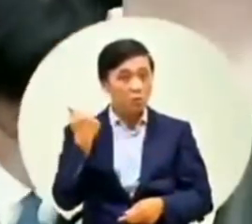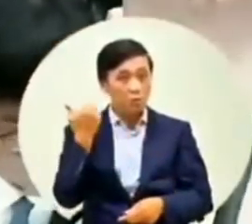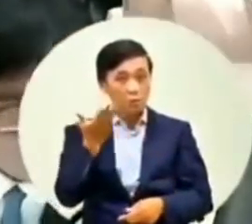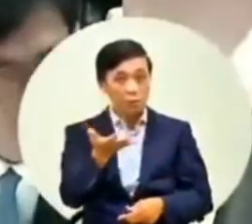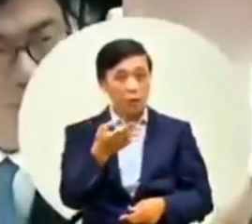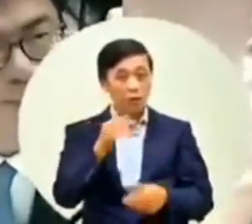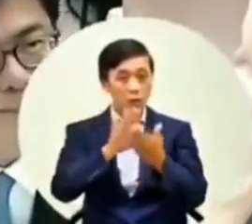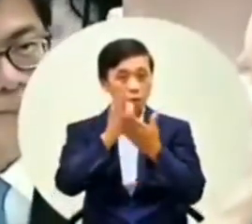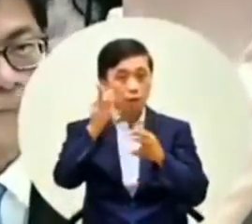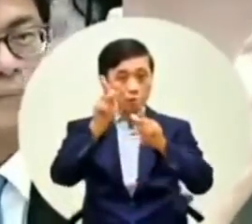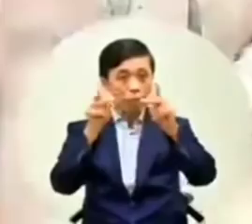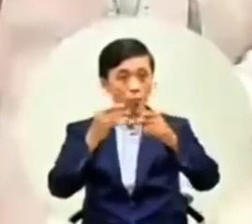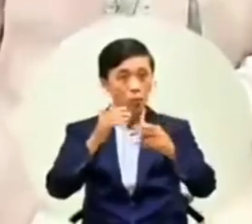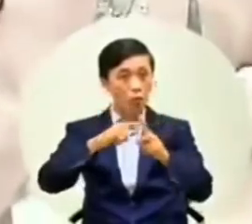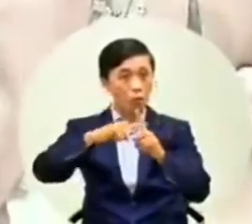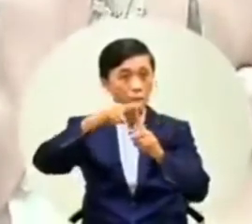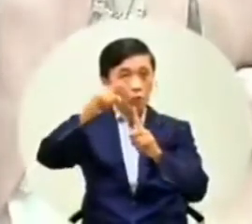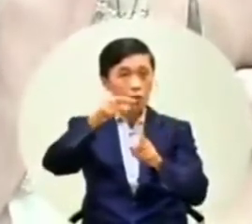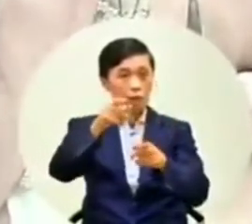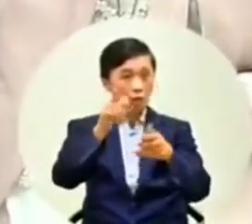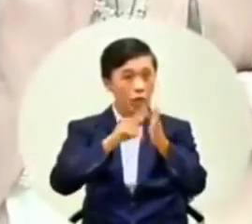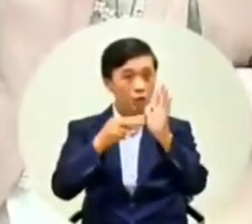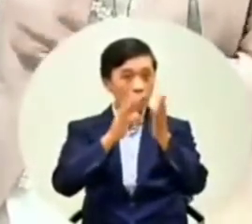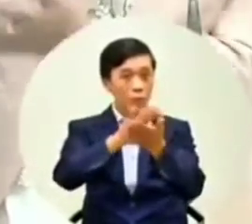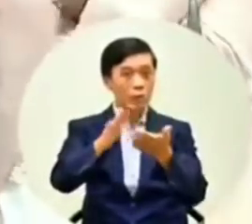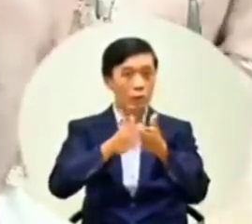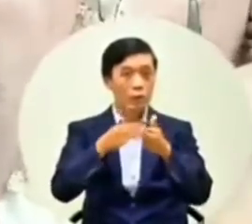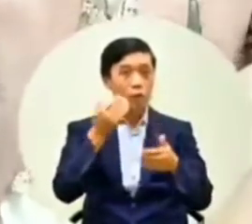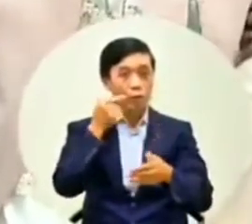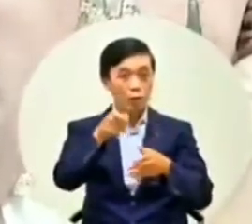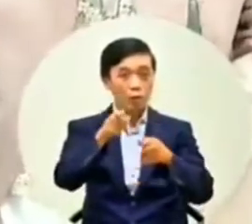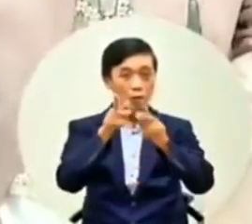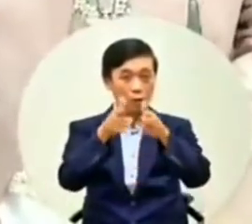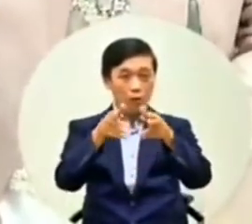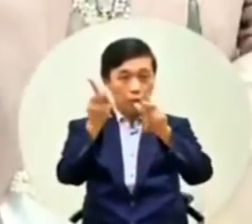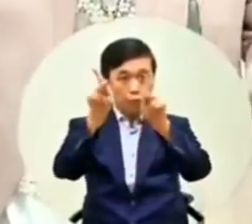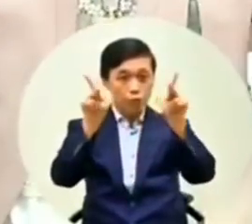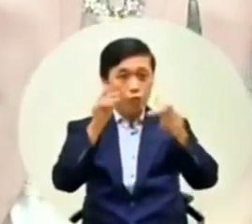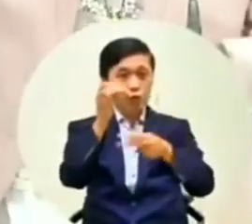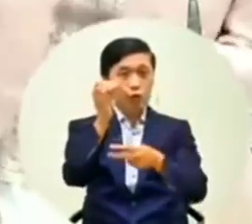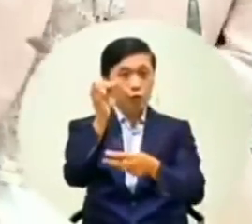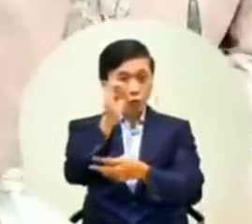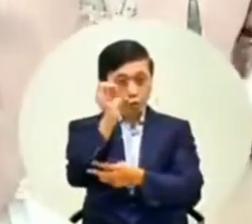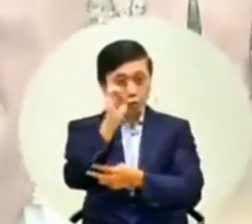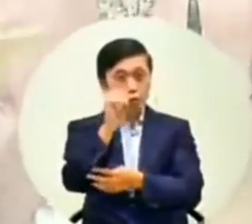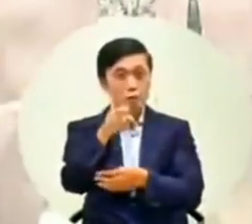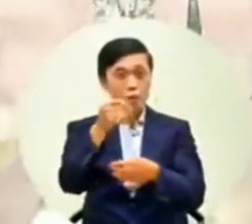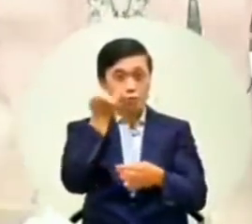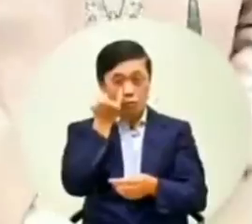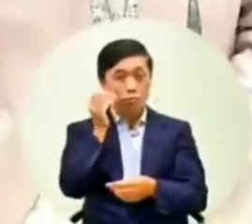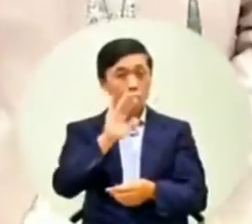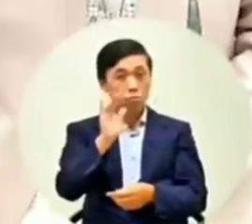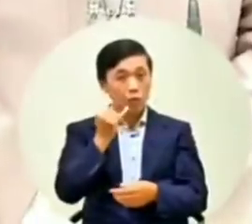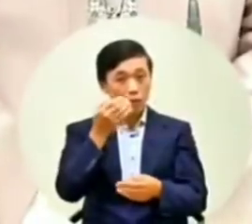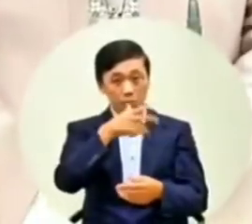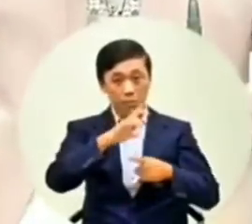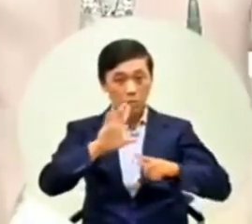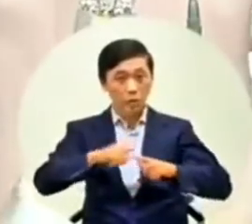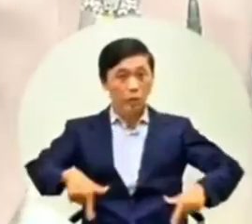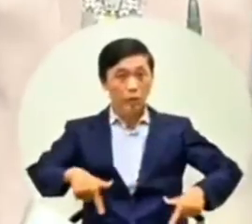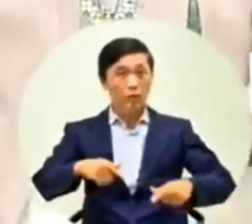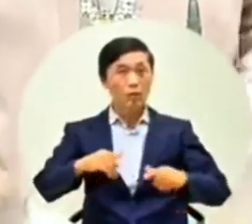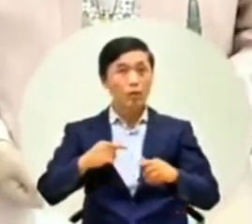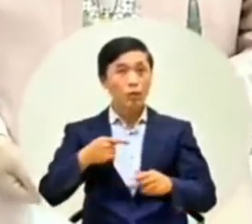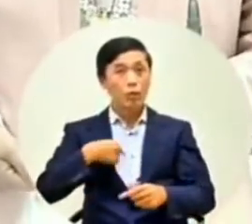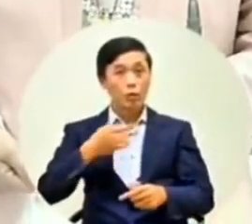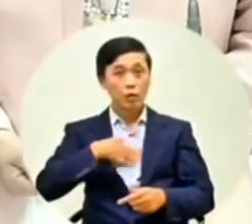高，你要去想办法去做解决，连这样的零举债的一个动作你都不敢承诺，我们市民叫你签了，你通通不敢承诺。我